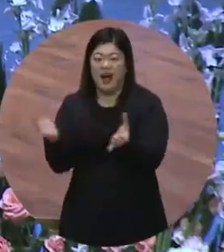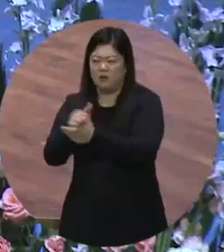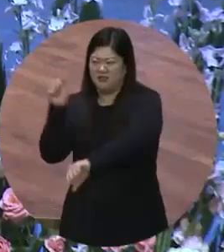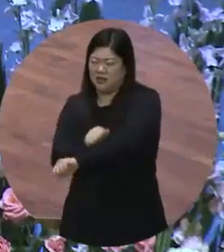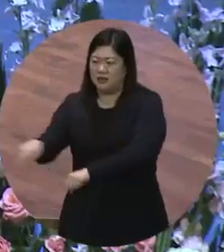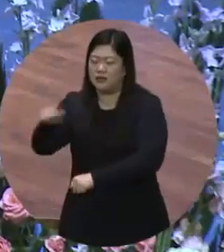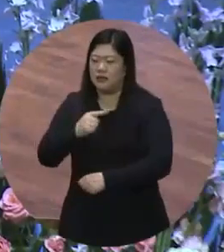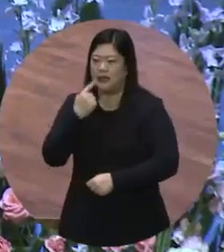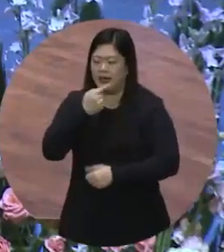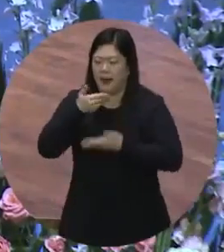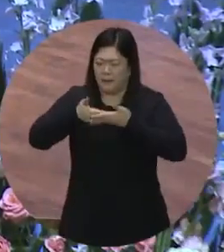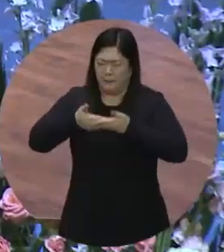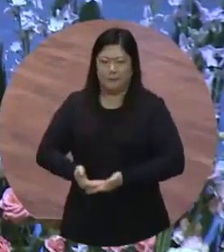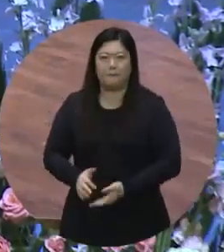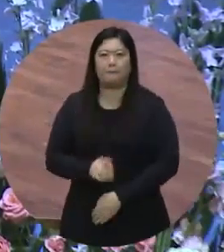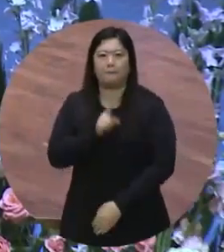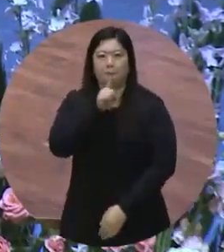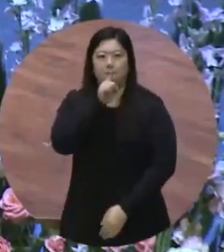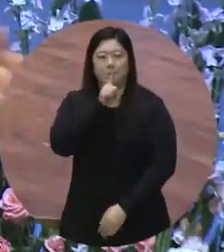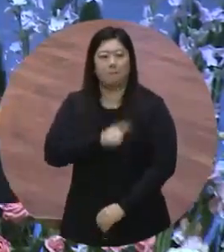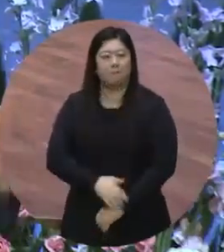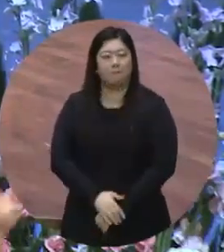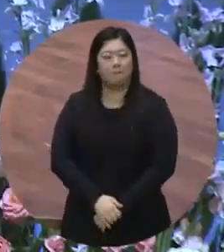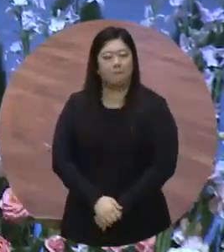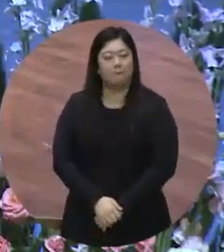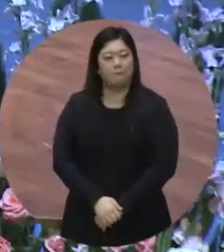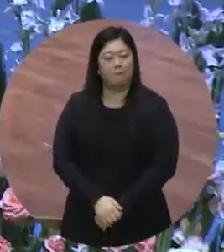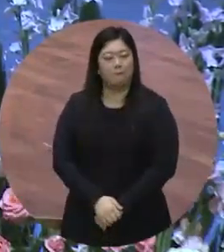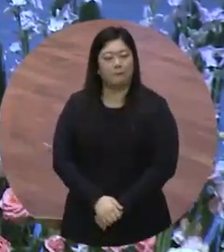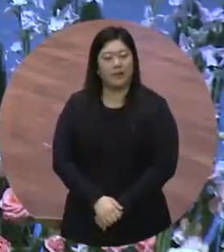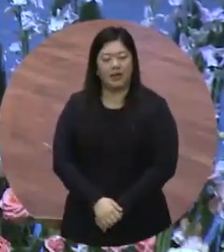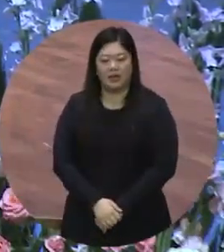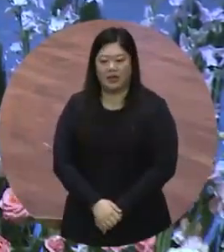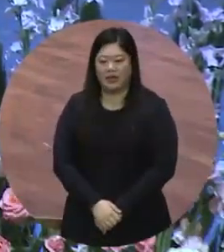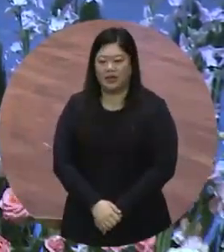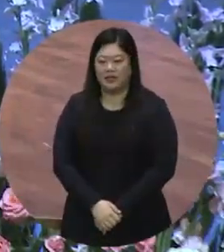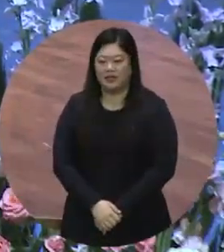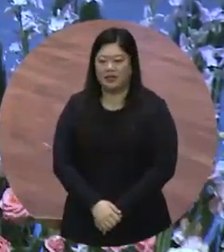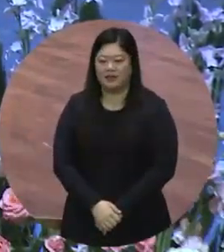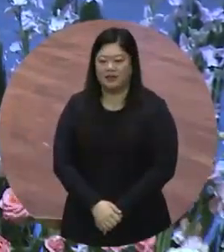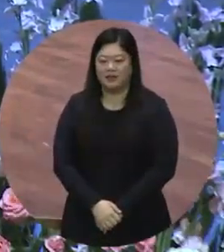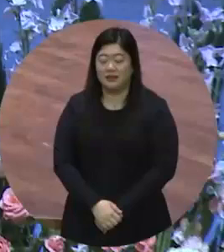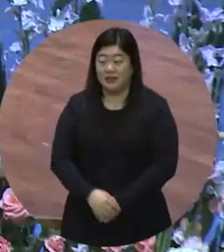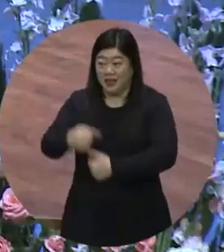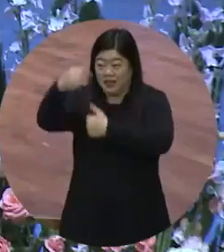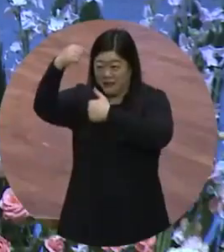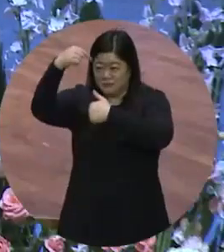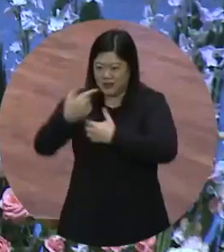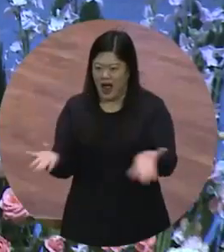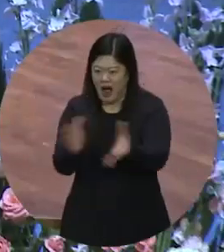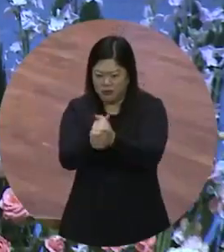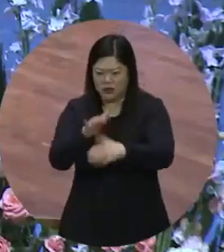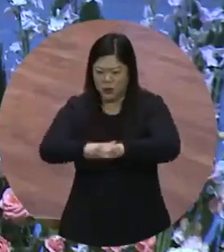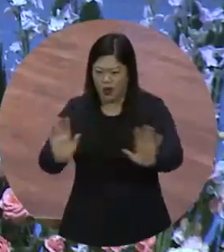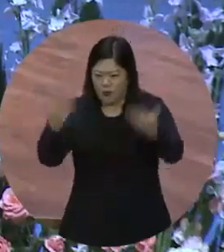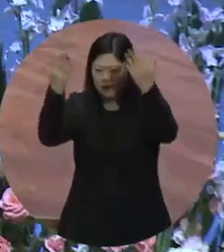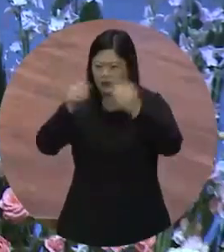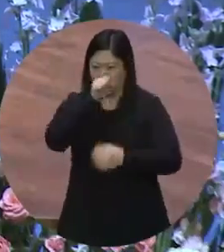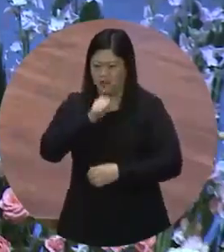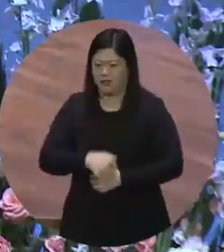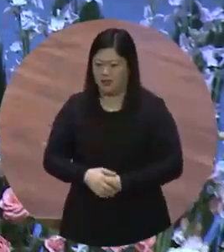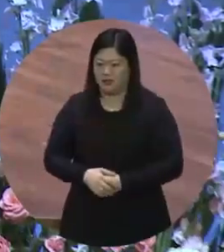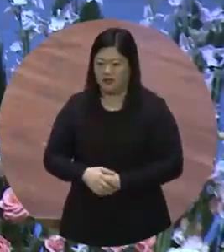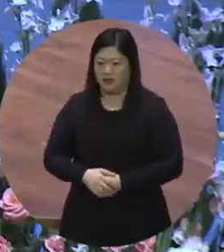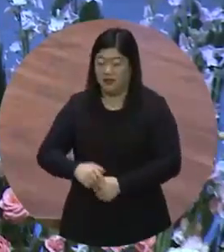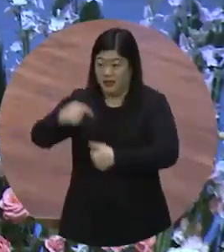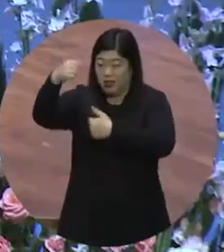생각하세요. 성령이 알아서 하시니까. 그냥 순종하면 가는 거예요. 그냥. 아무 생각이 없어야 돼. 그래야 성령도 받지. 내 생각 내 계획